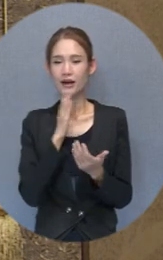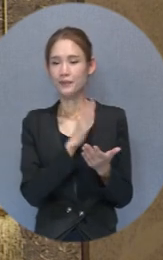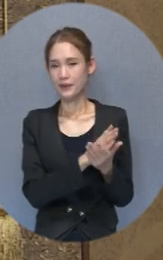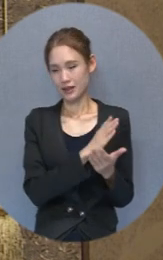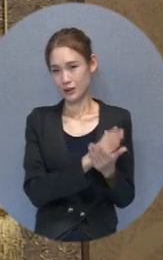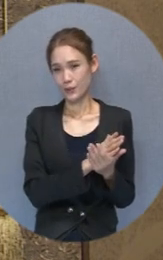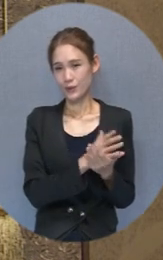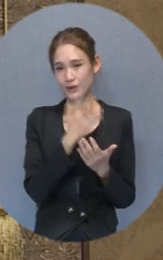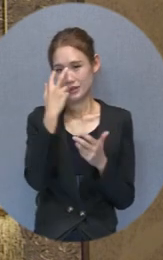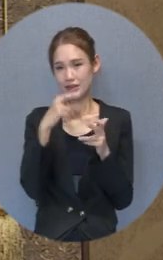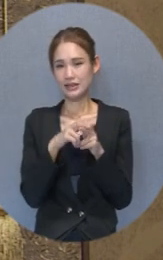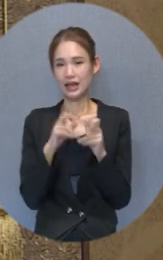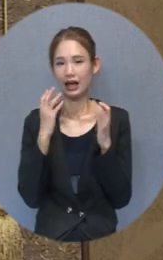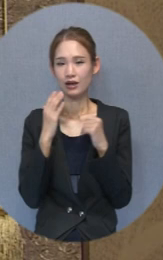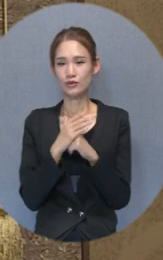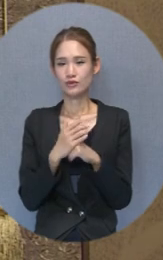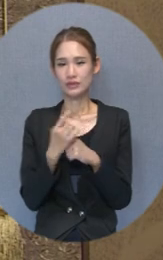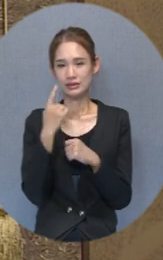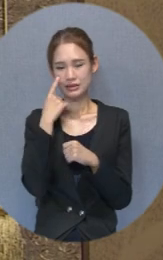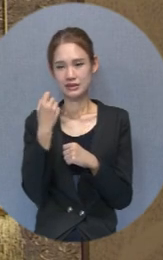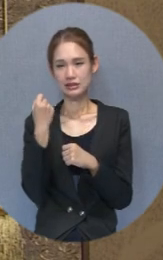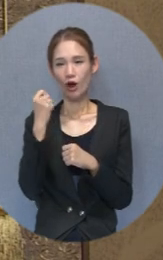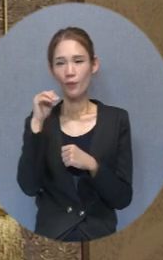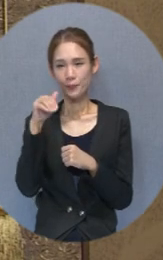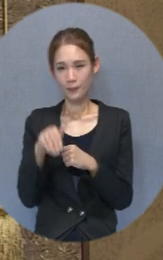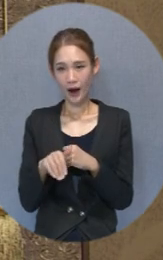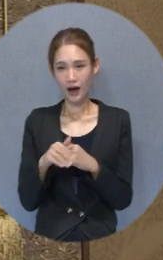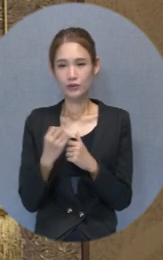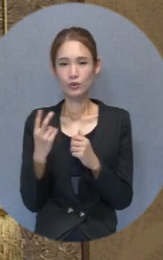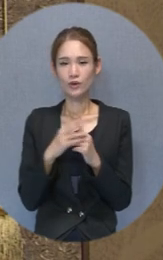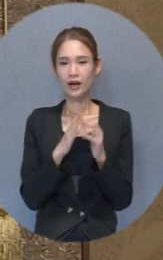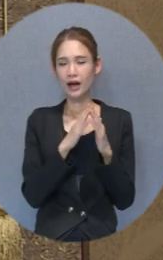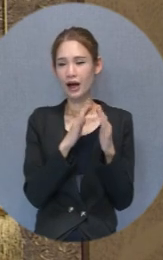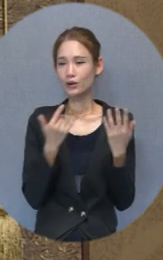그것보다는 시각장애 아동 중에서도 저시력이 있고 가족이랑 같이